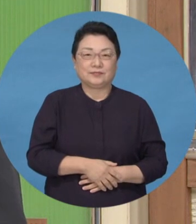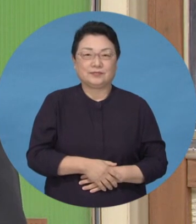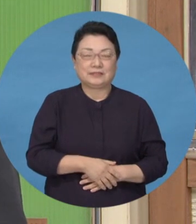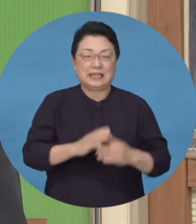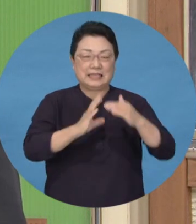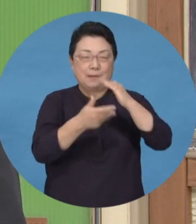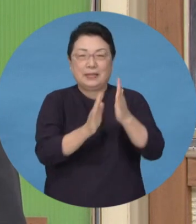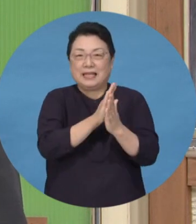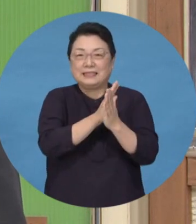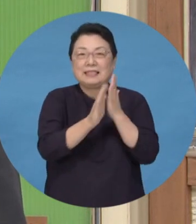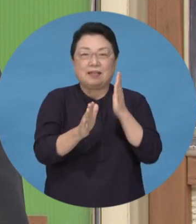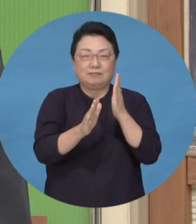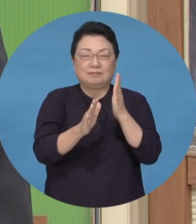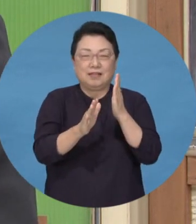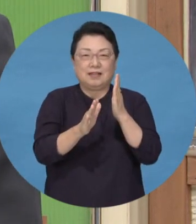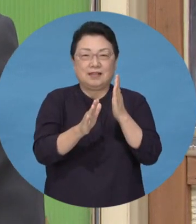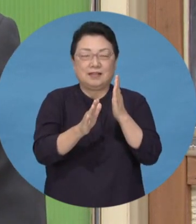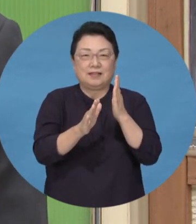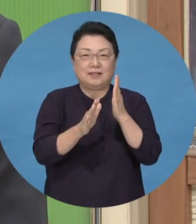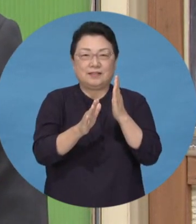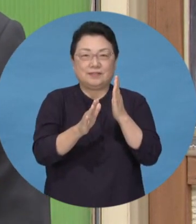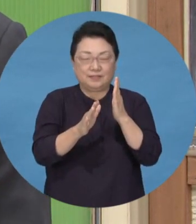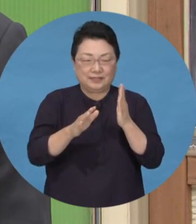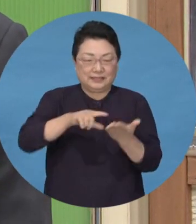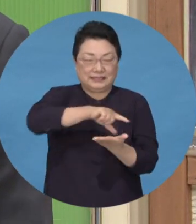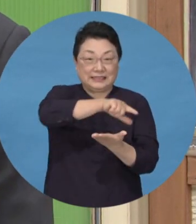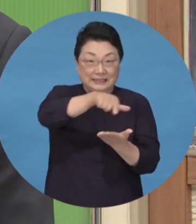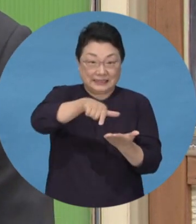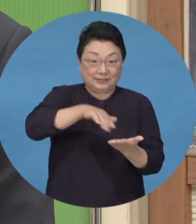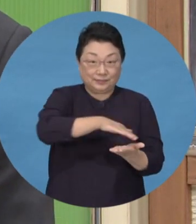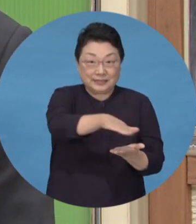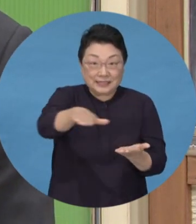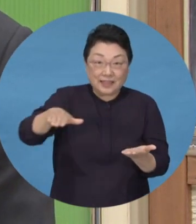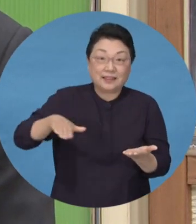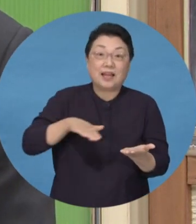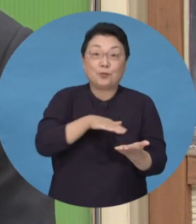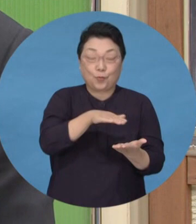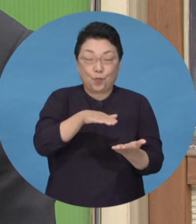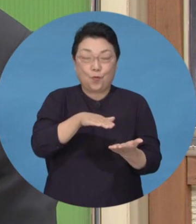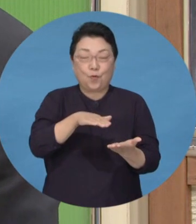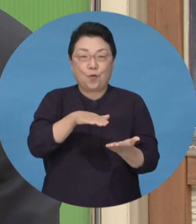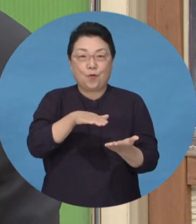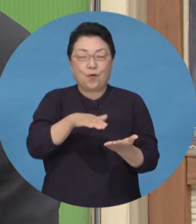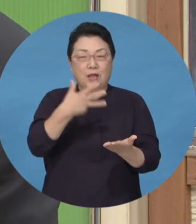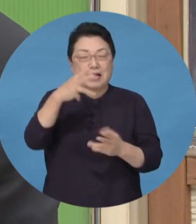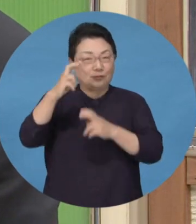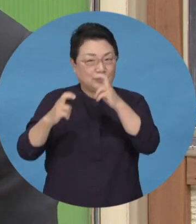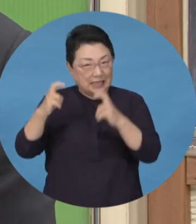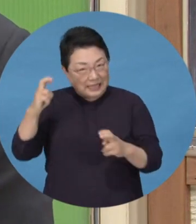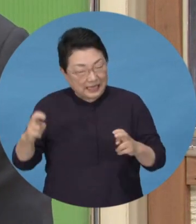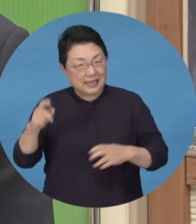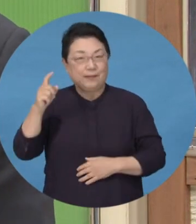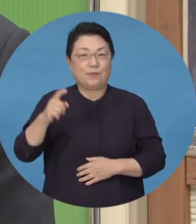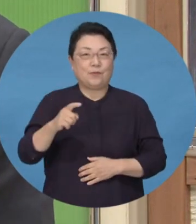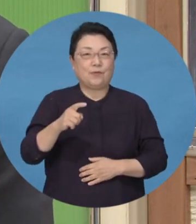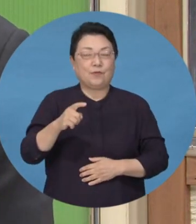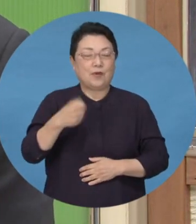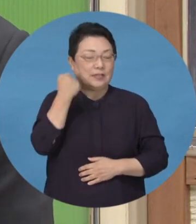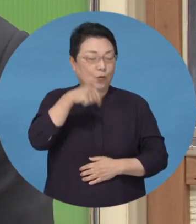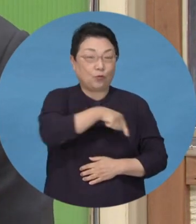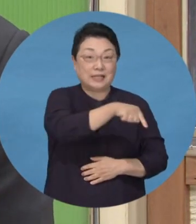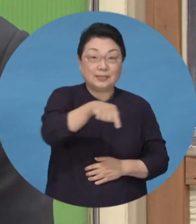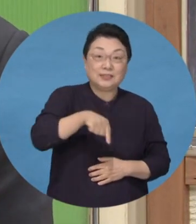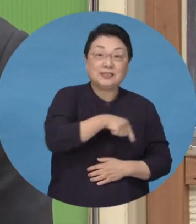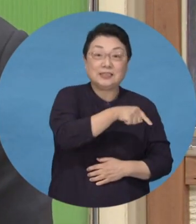山梨県をですねまあ持ちこの地域はもちろんのこと他の例えば八ヶ岳ですとか峡南地域なんかも